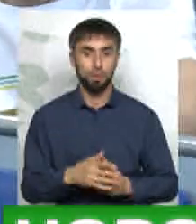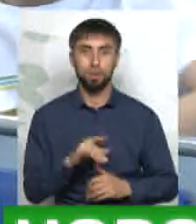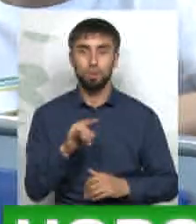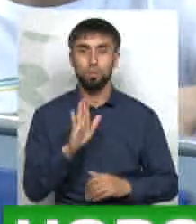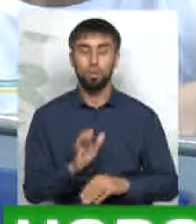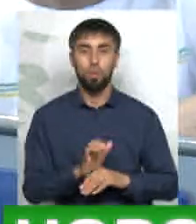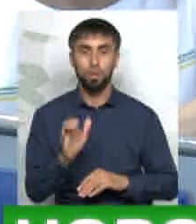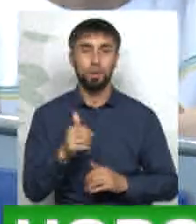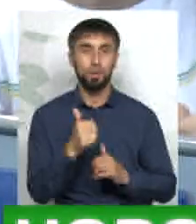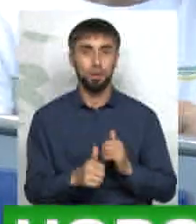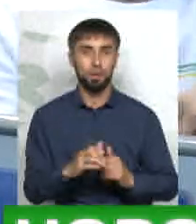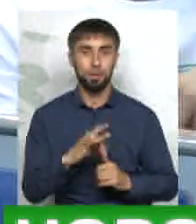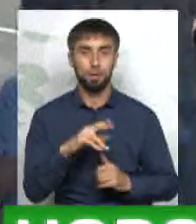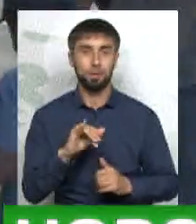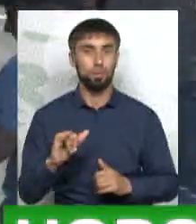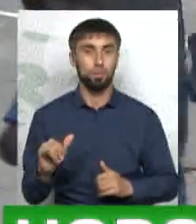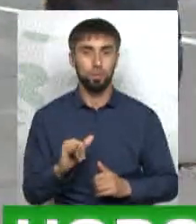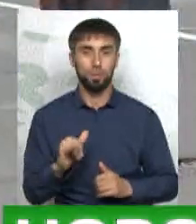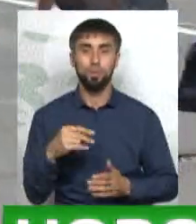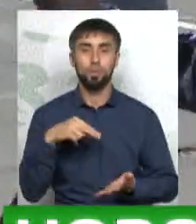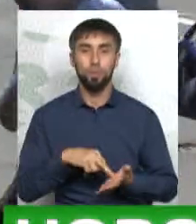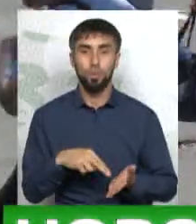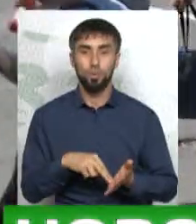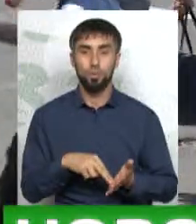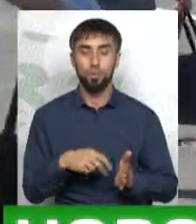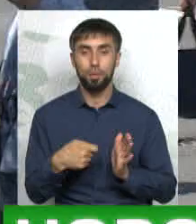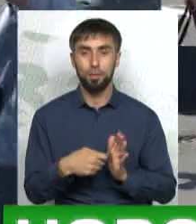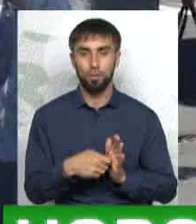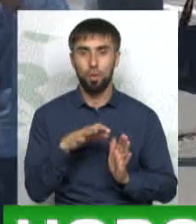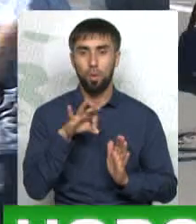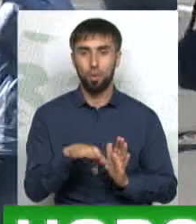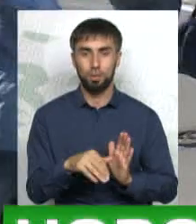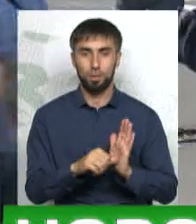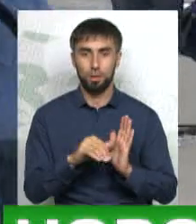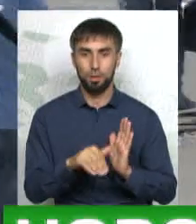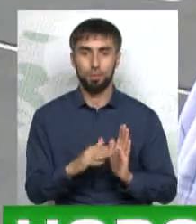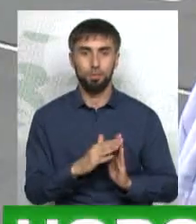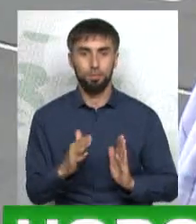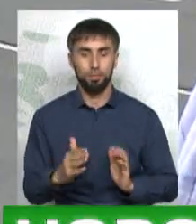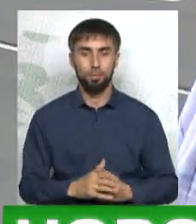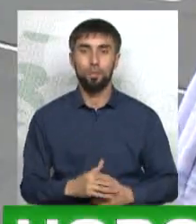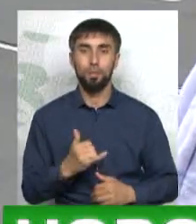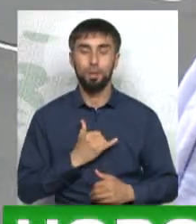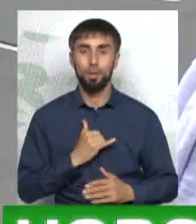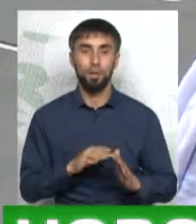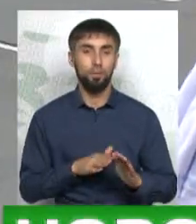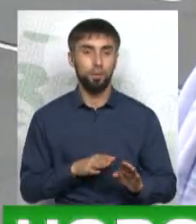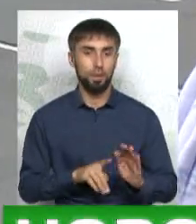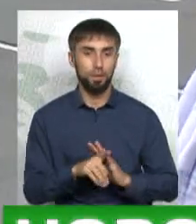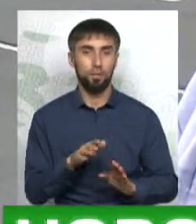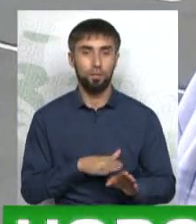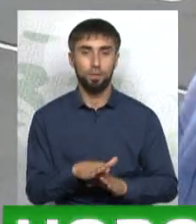будут отправляться каждую среду и субботу. Стоимость билетов составит от 6 тысяч рублей. У нас начинается выполнение